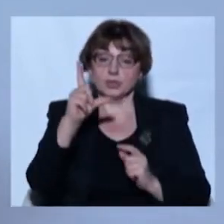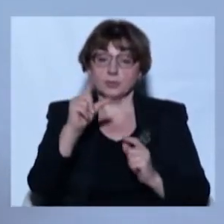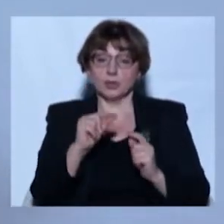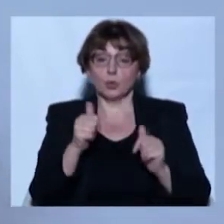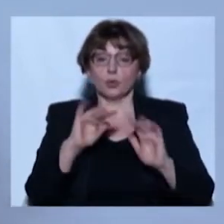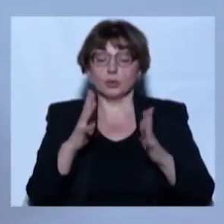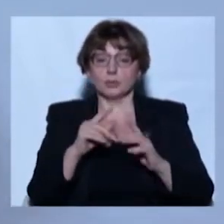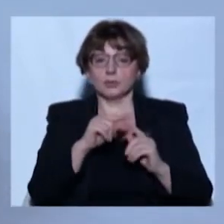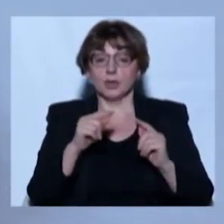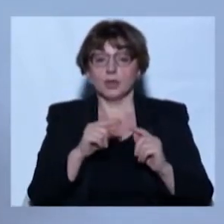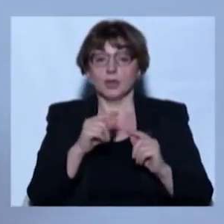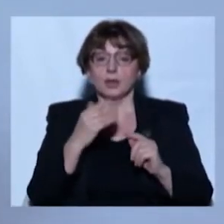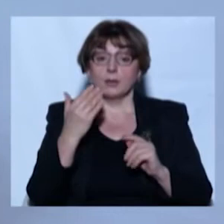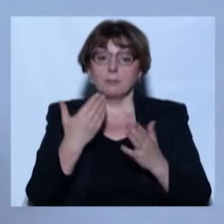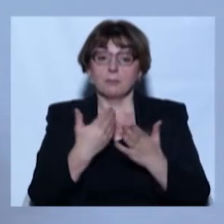շեգի